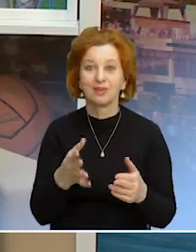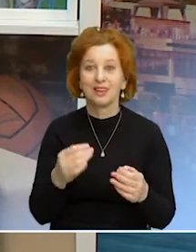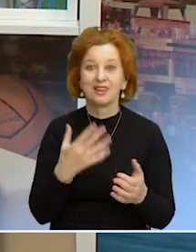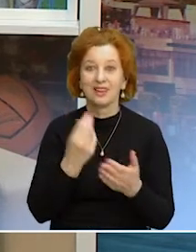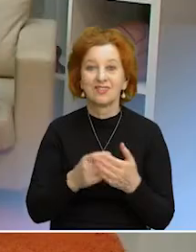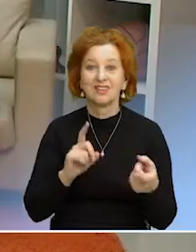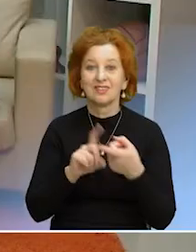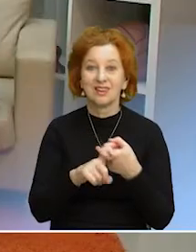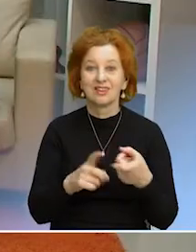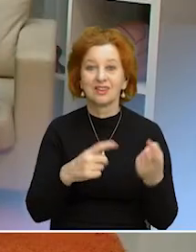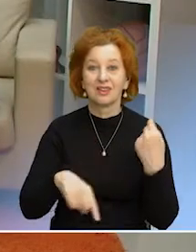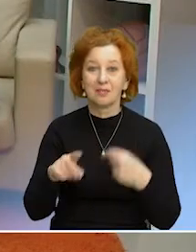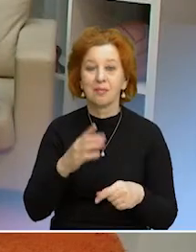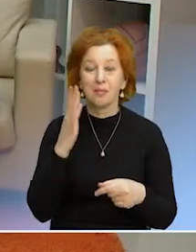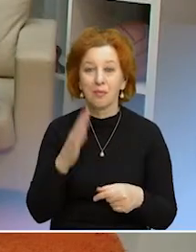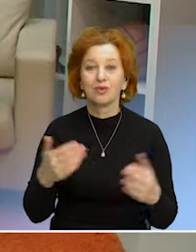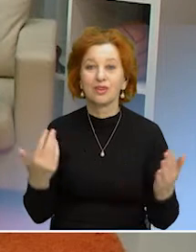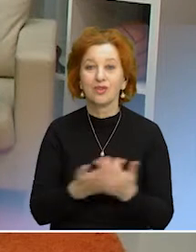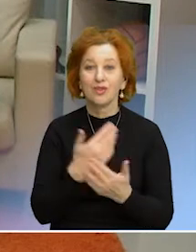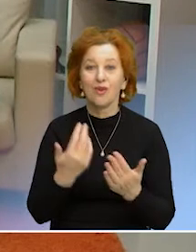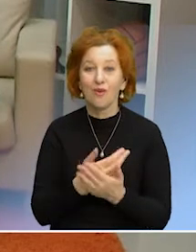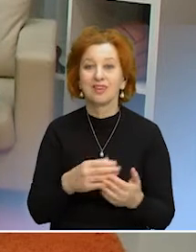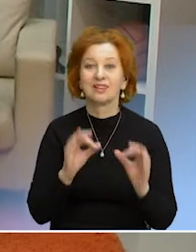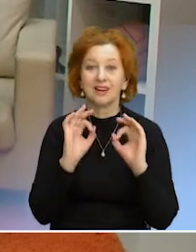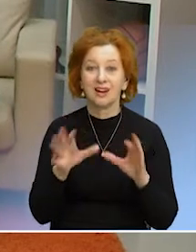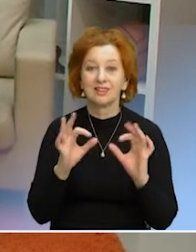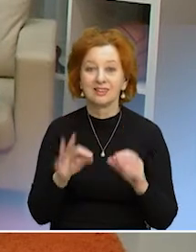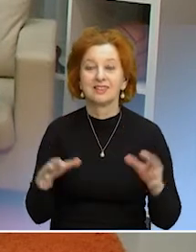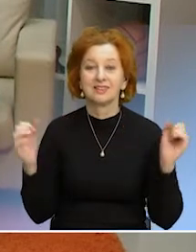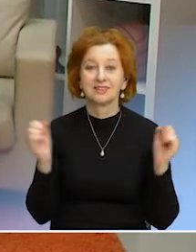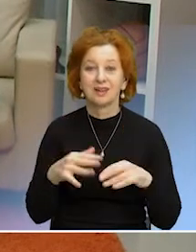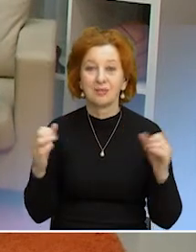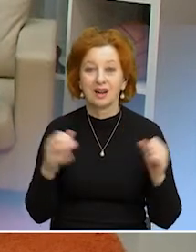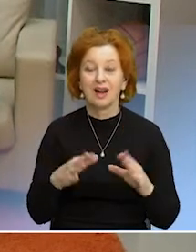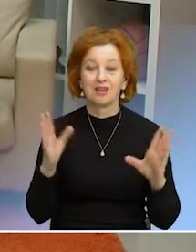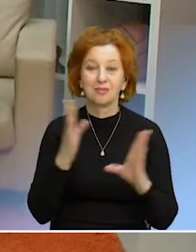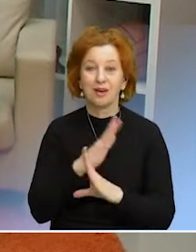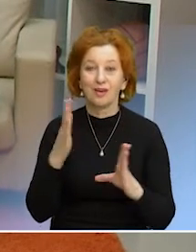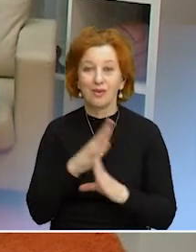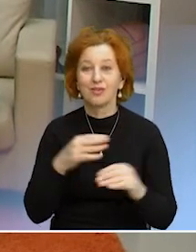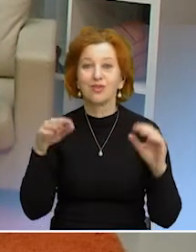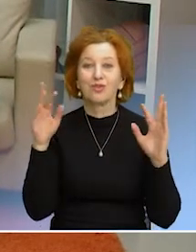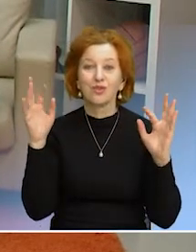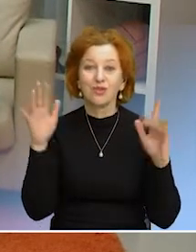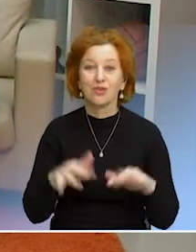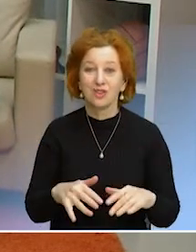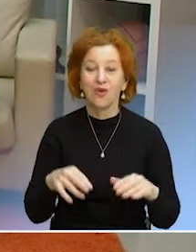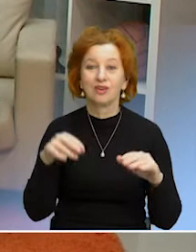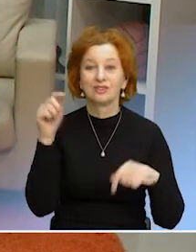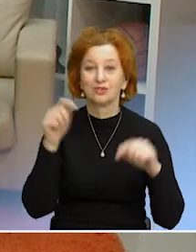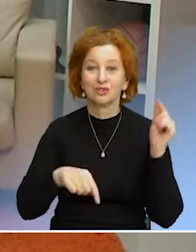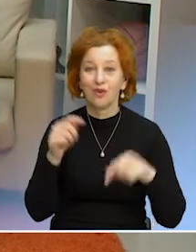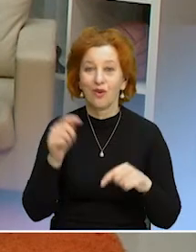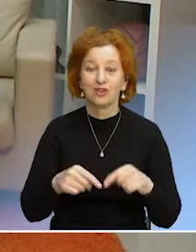выходили на связь с радиослушателями, вы вставали рано утром, собирались, несмотря на то, какая погода за окном, и дождь, и снег,